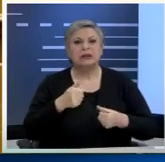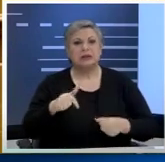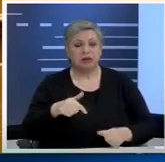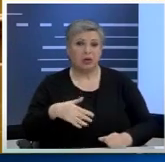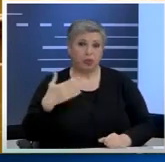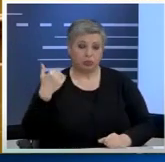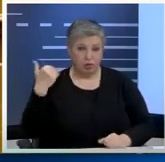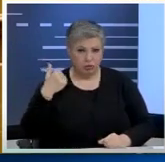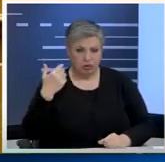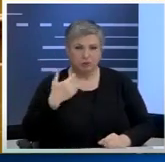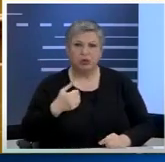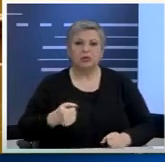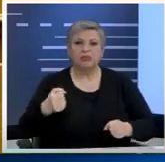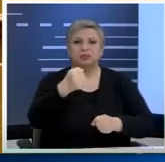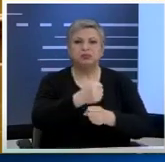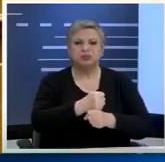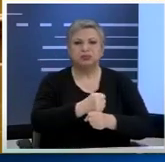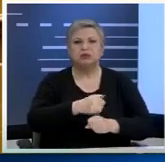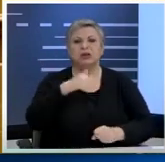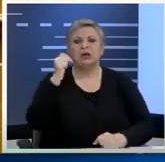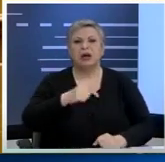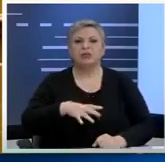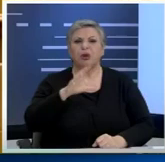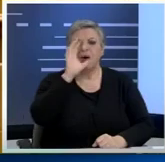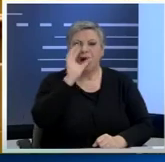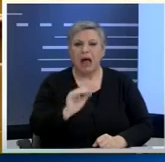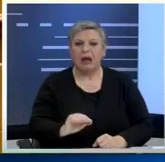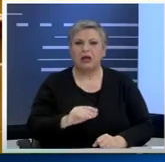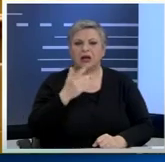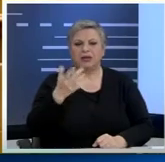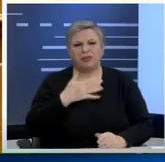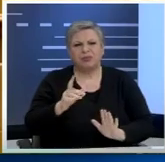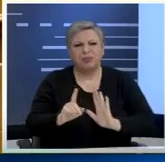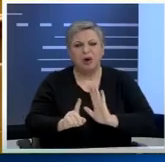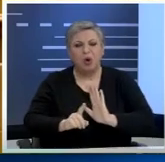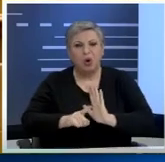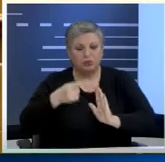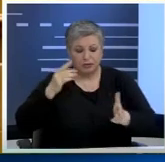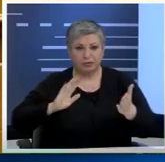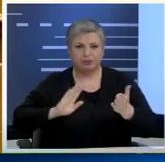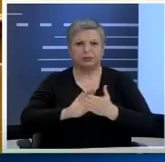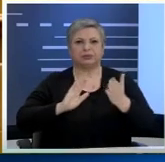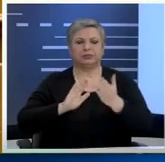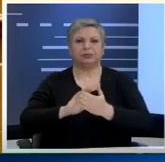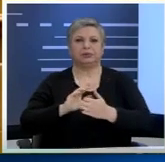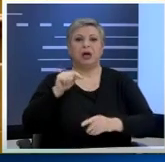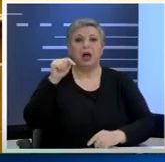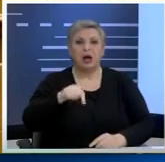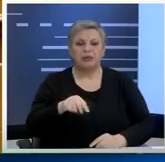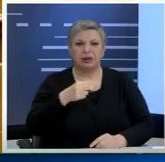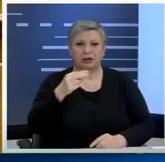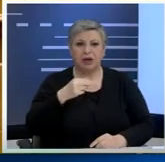δυσμενές οικονομικό περιβάλλον, θα έλεγα πρωτόγνωρο για μια ανεπτυγμένη ευρωπαϊκή